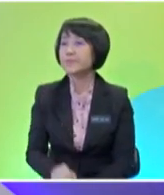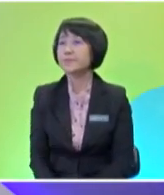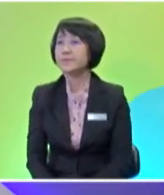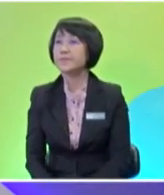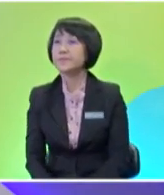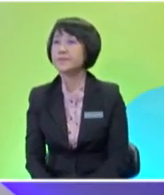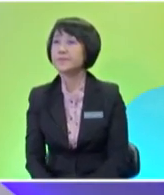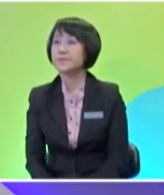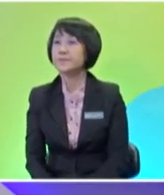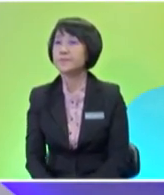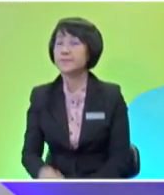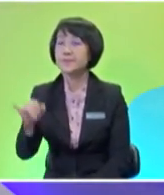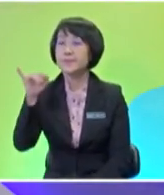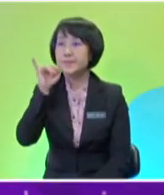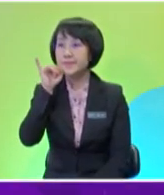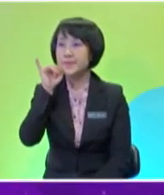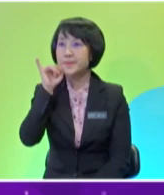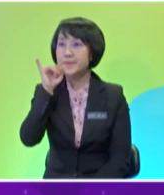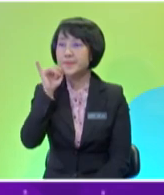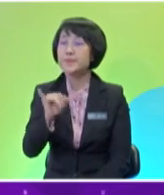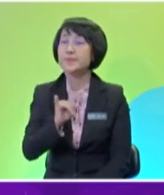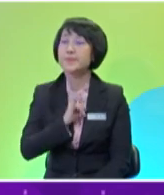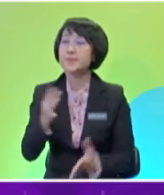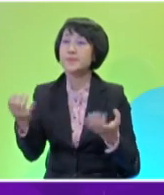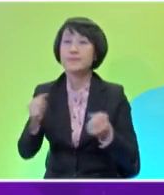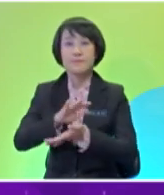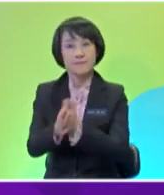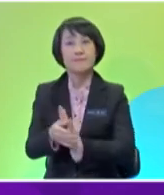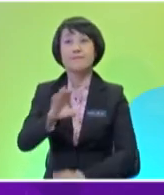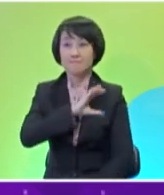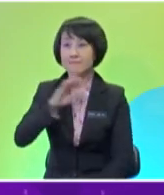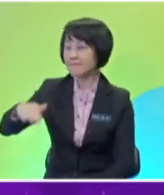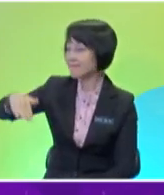besar nanti main jadi polisi